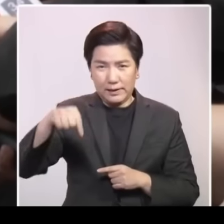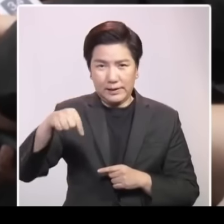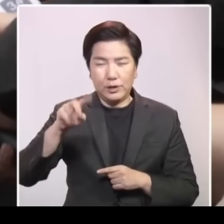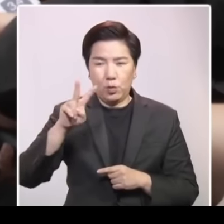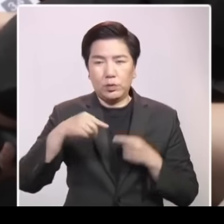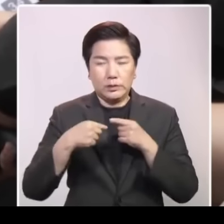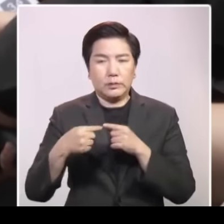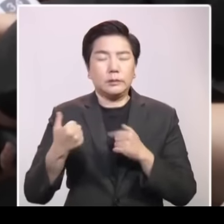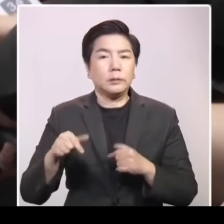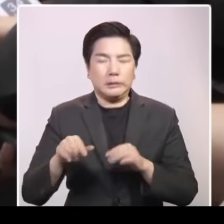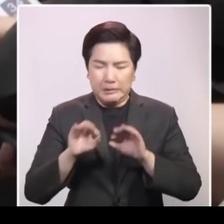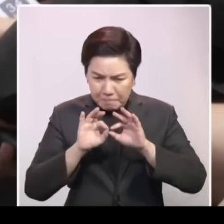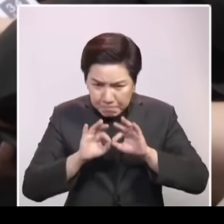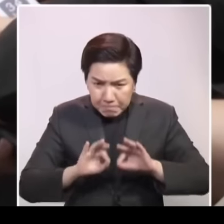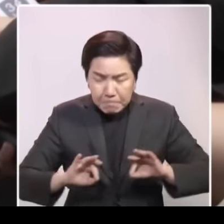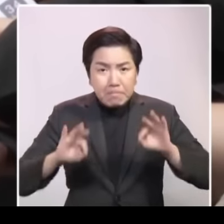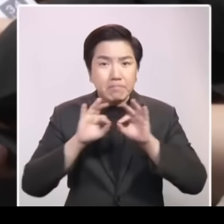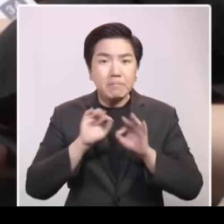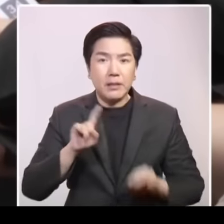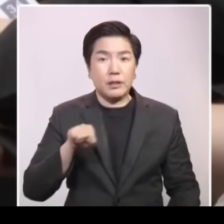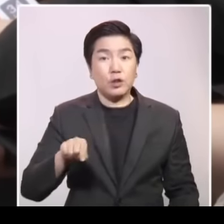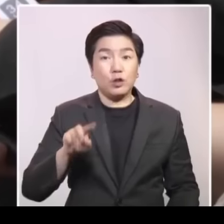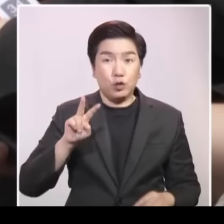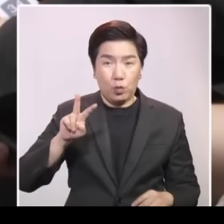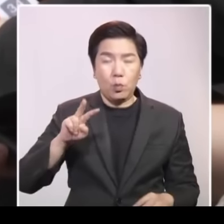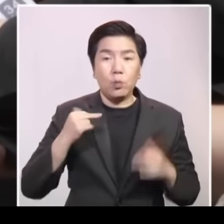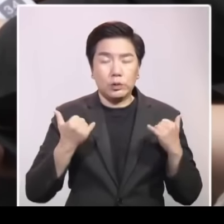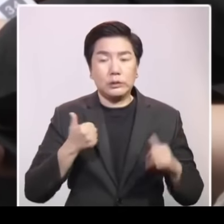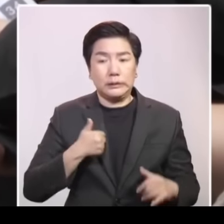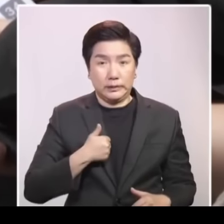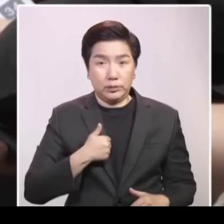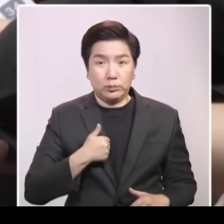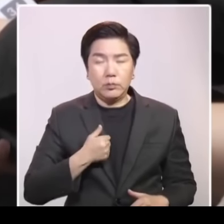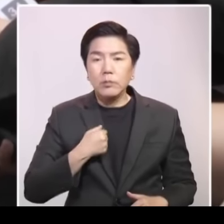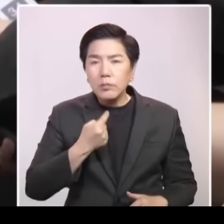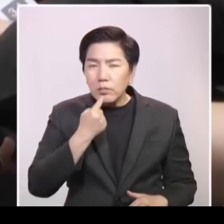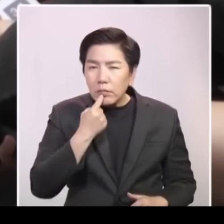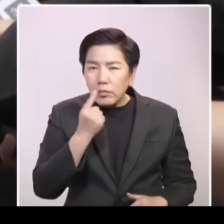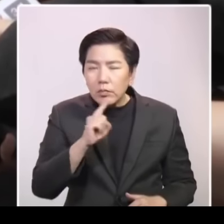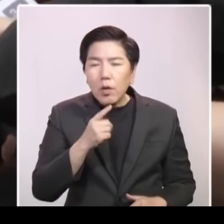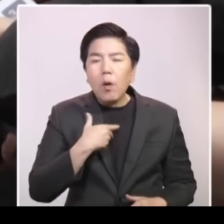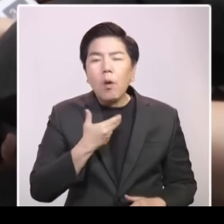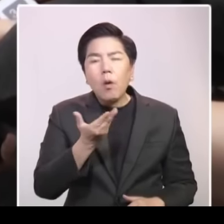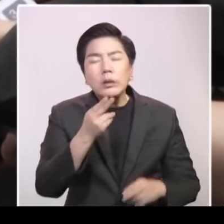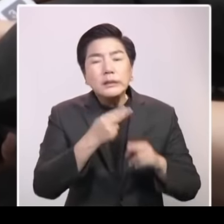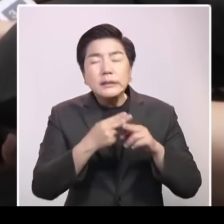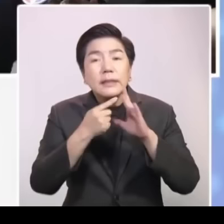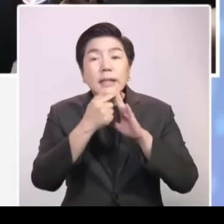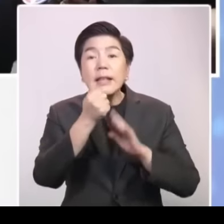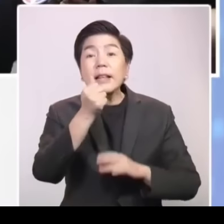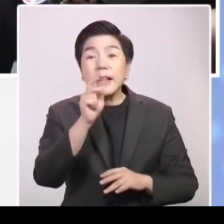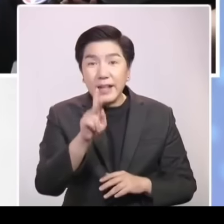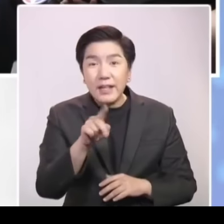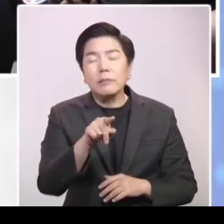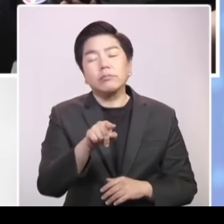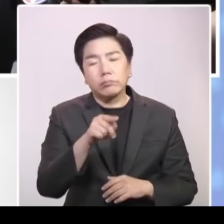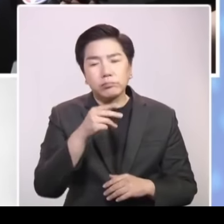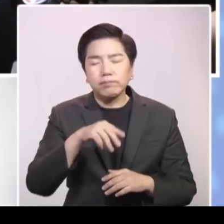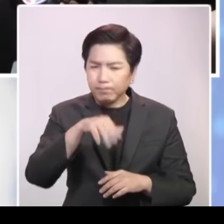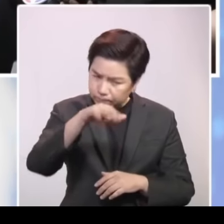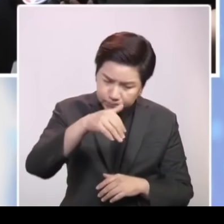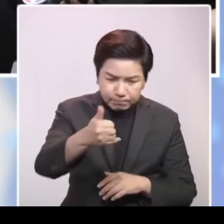ที่จะมีความสำคัญมากนะครับว่าวันนี้เนี่ยผมเรียกร้องให้คุณคุณเอกนะครับมา